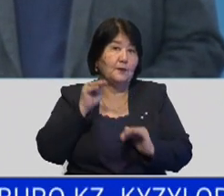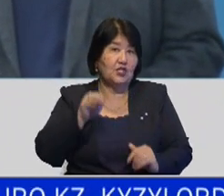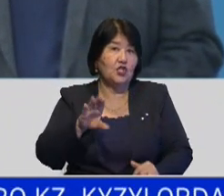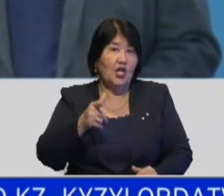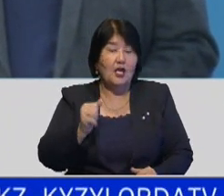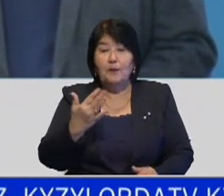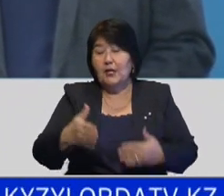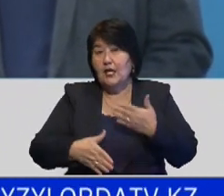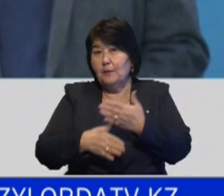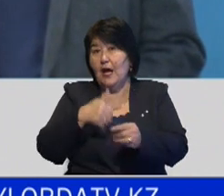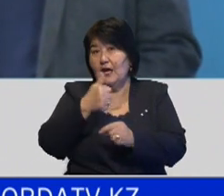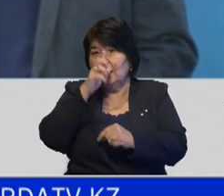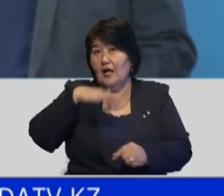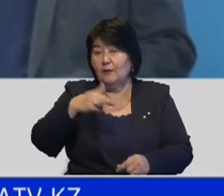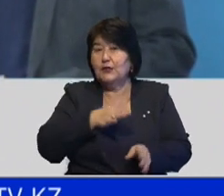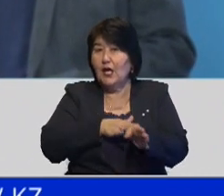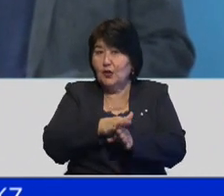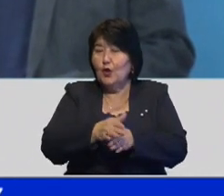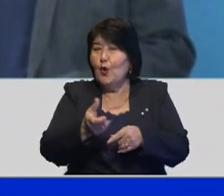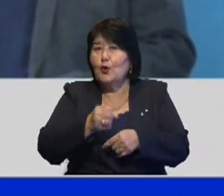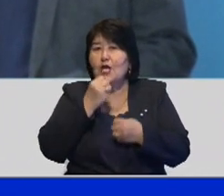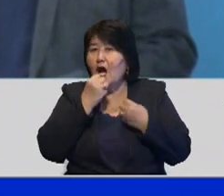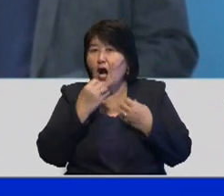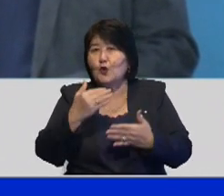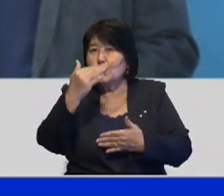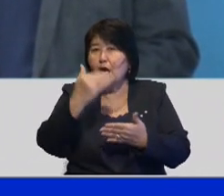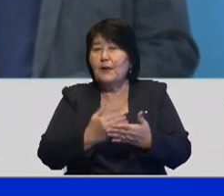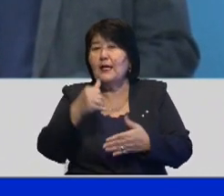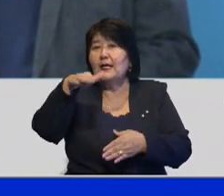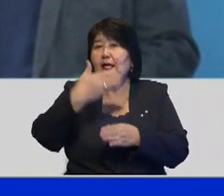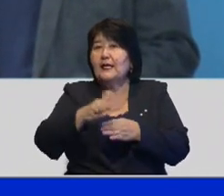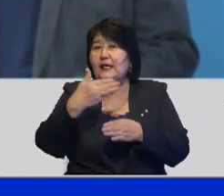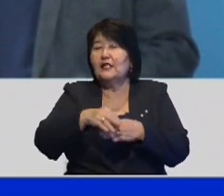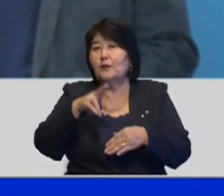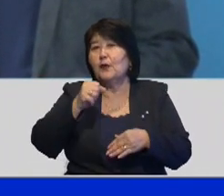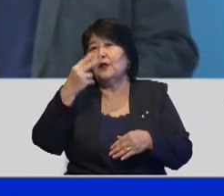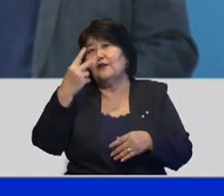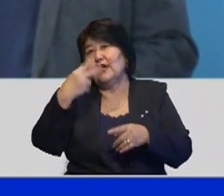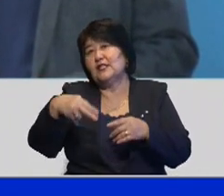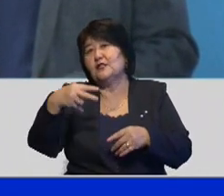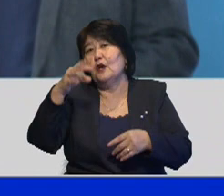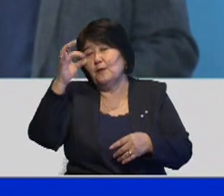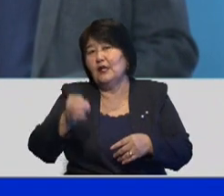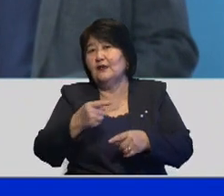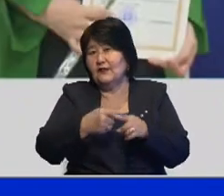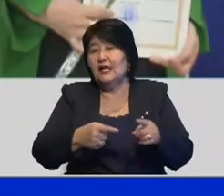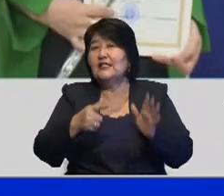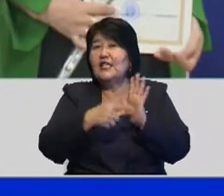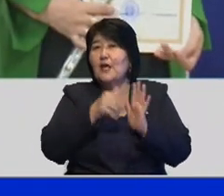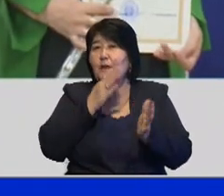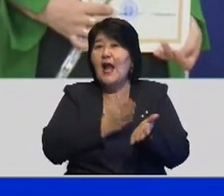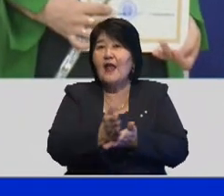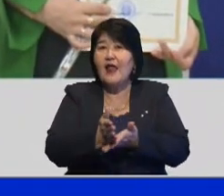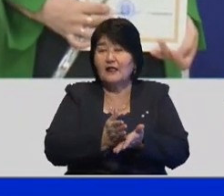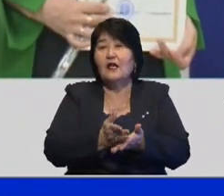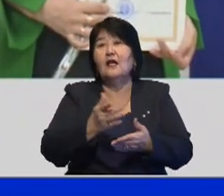1 380 000 тенге. При поддержке главы государства реализуется очень хорошая программа кредитования под 2,5% на 7 лет. На